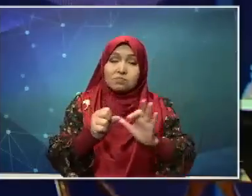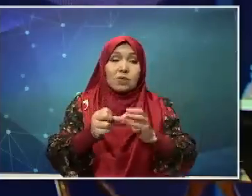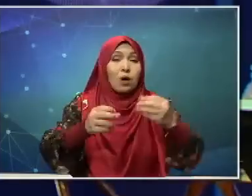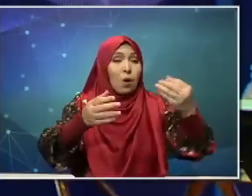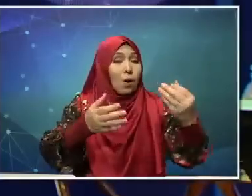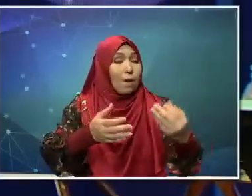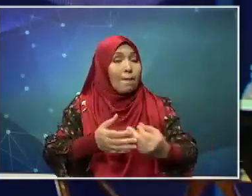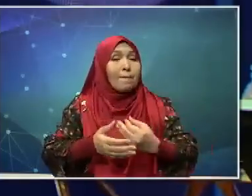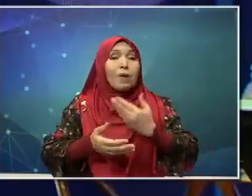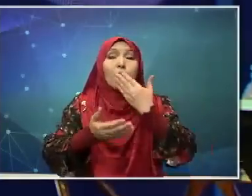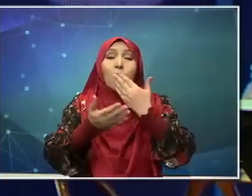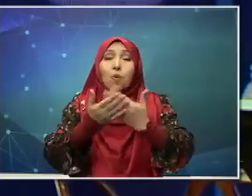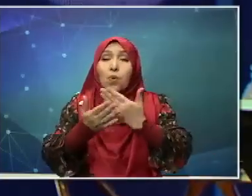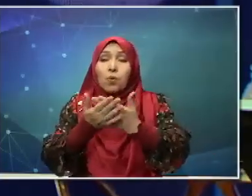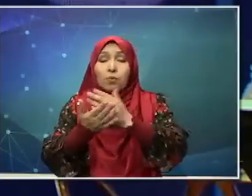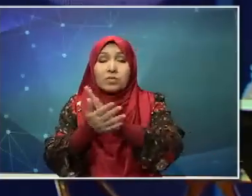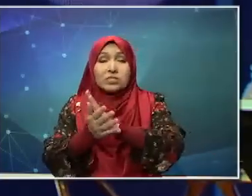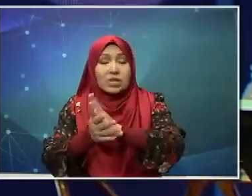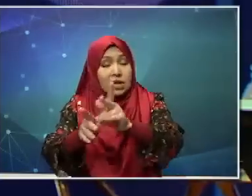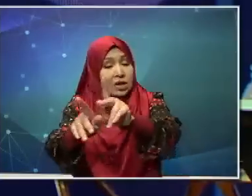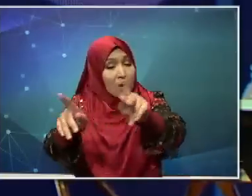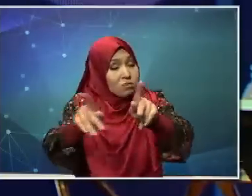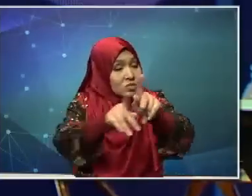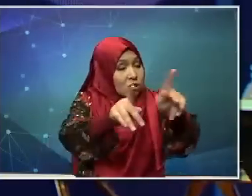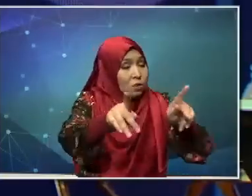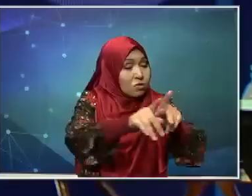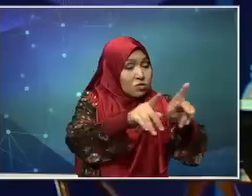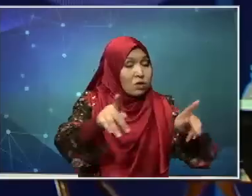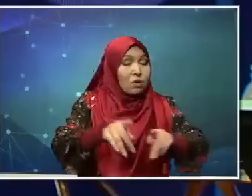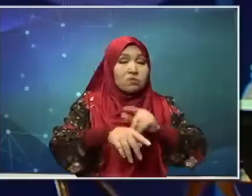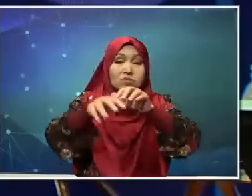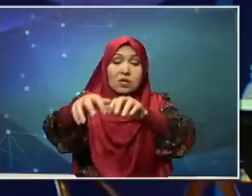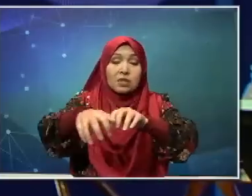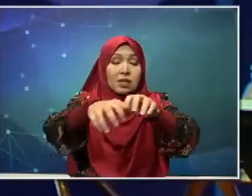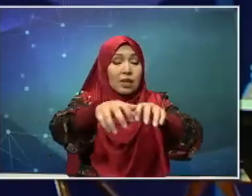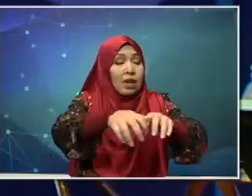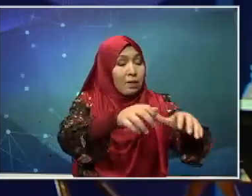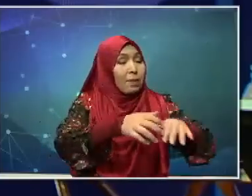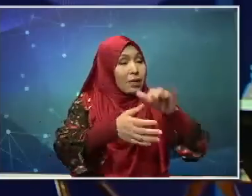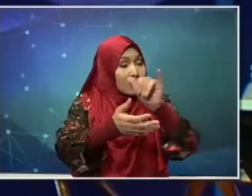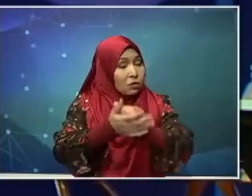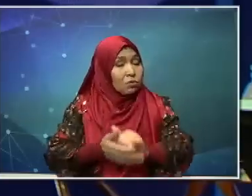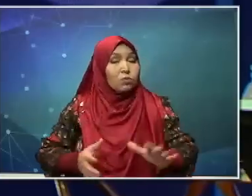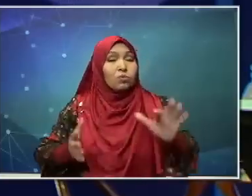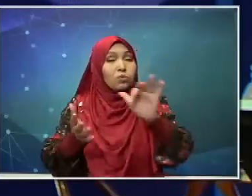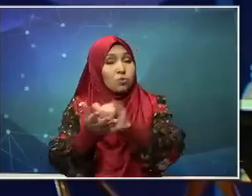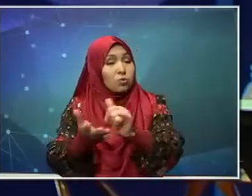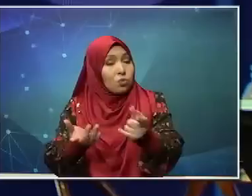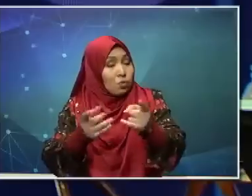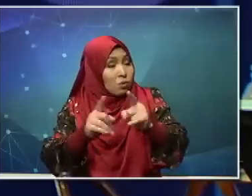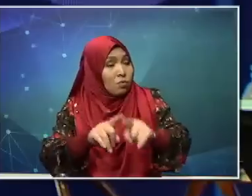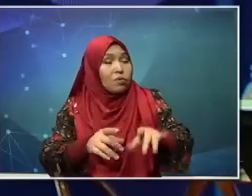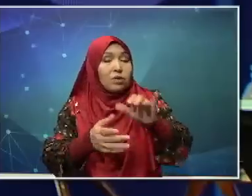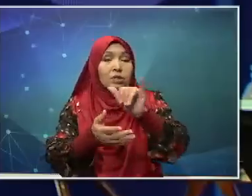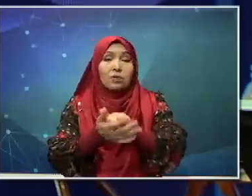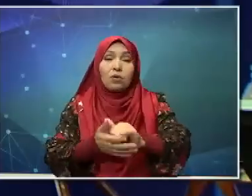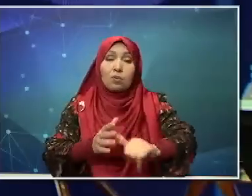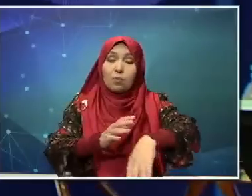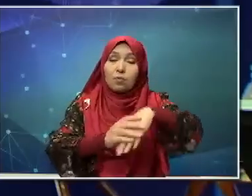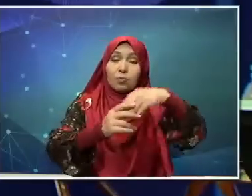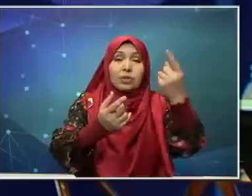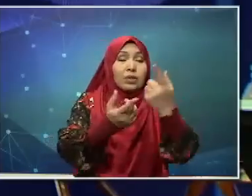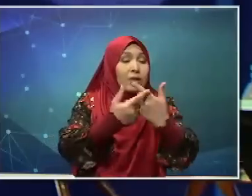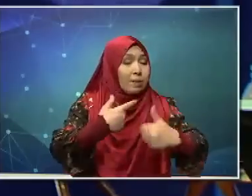kawasan yang yang mati Ken sedikit tuh rojiun Ya begitulah peristiwa tuh rojul Itu maksudnya tua daripada